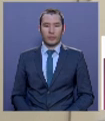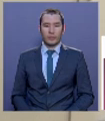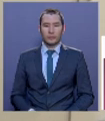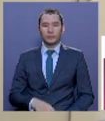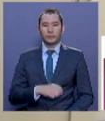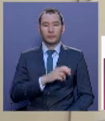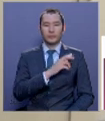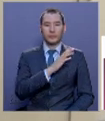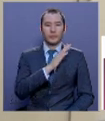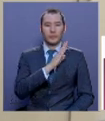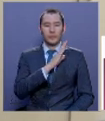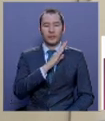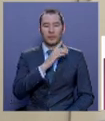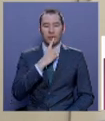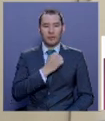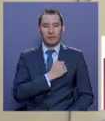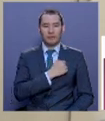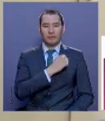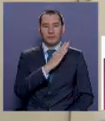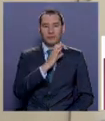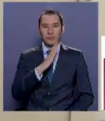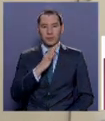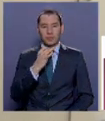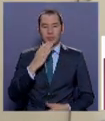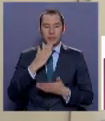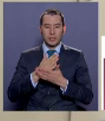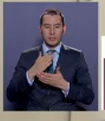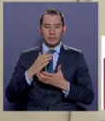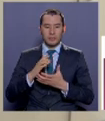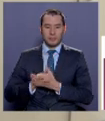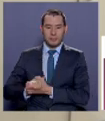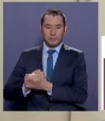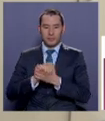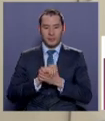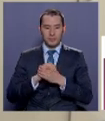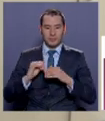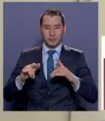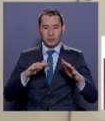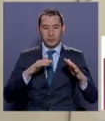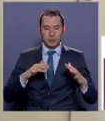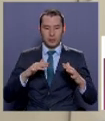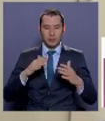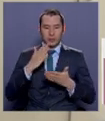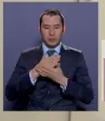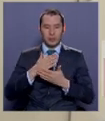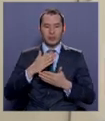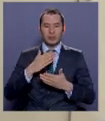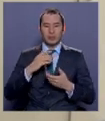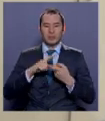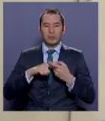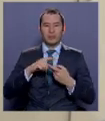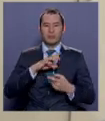arasına mına miratvoristler degen derdi kosup atır, eñbek ardagerlerin kosup atır, Chernobyl'a